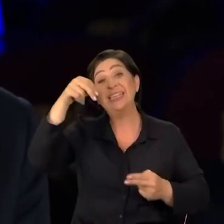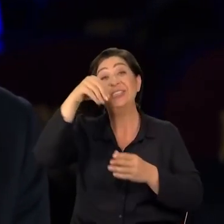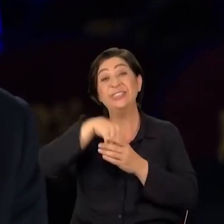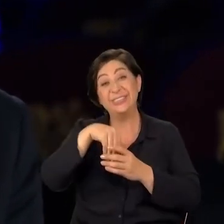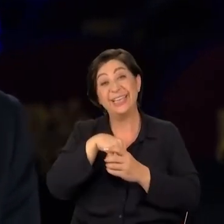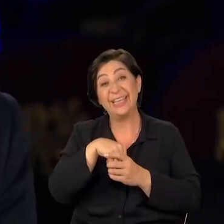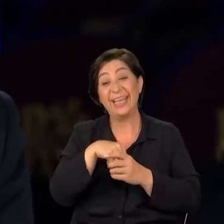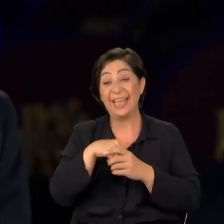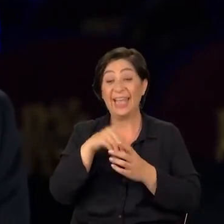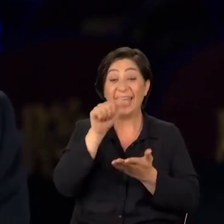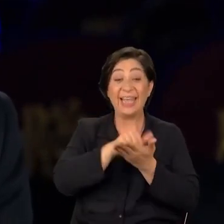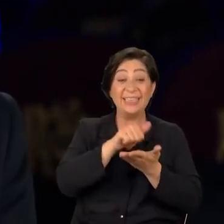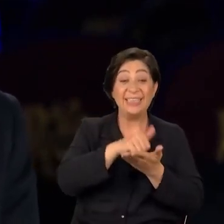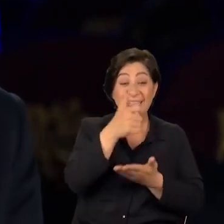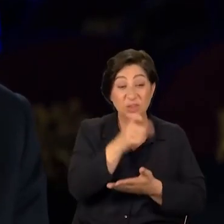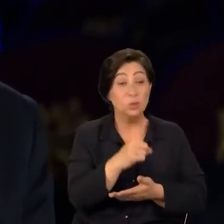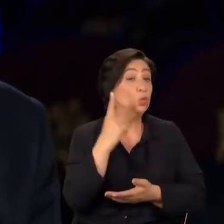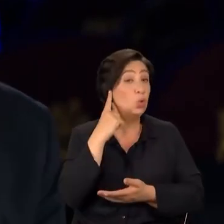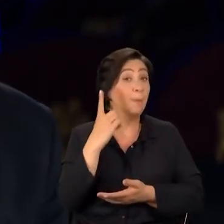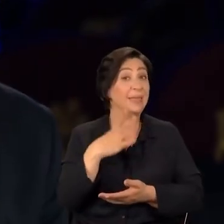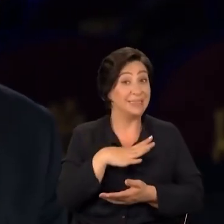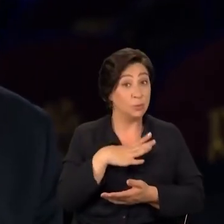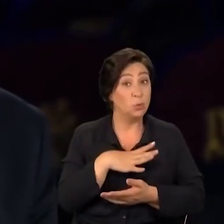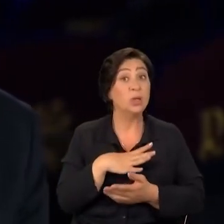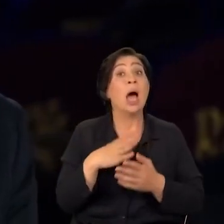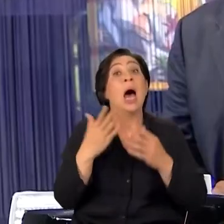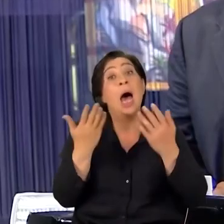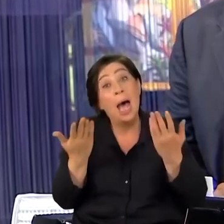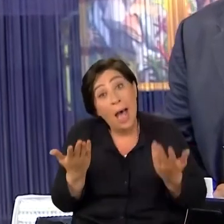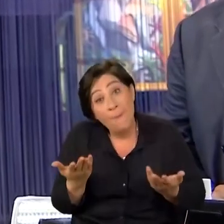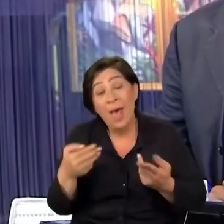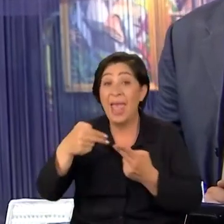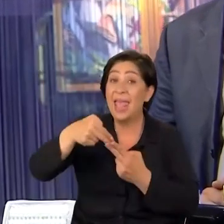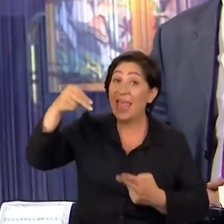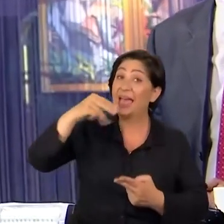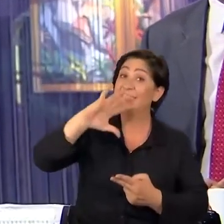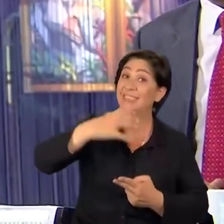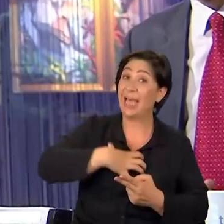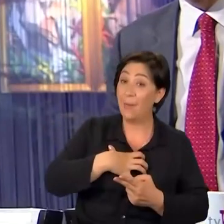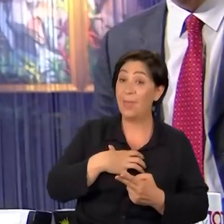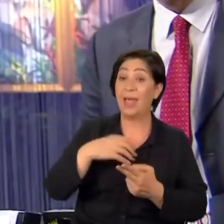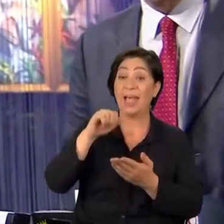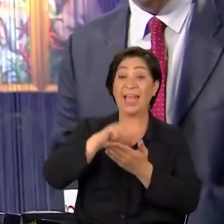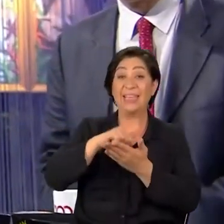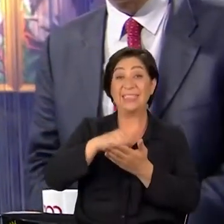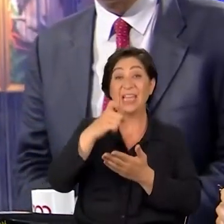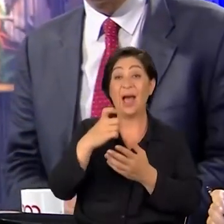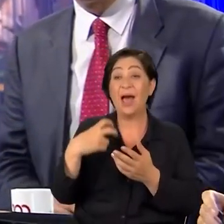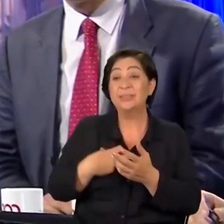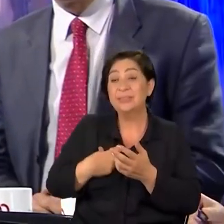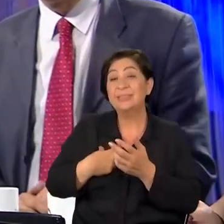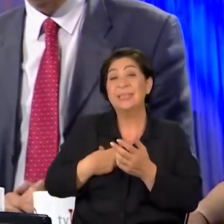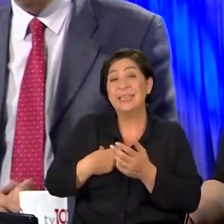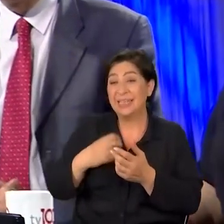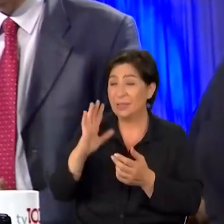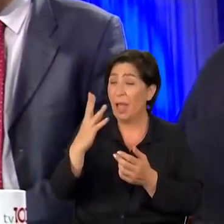hikayenin içerisindeki Clark Kent'i duymak istiyoruz. Hı-hı. Fakat hikaye sahibi Clark Kent'leşirse öyle